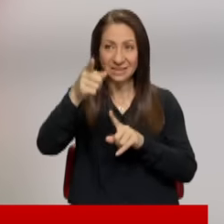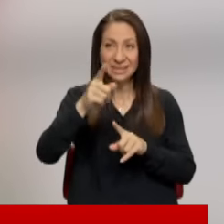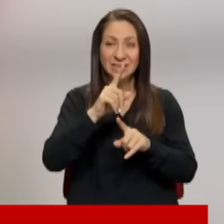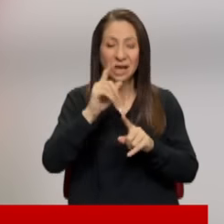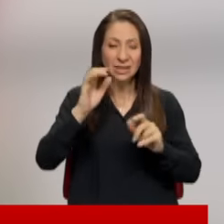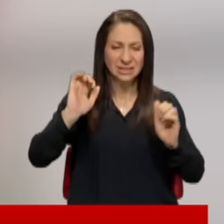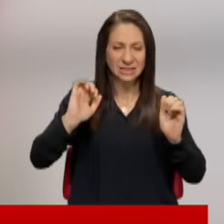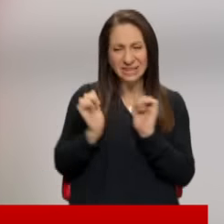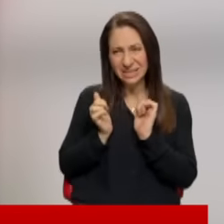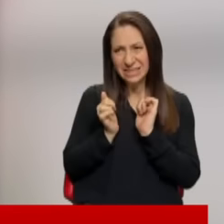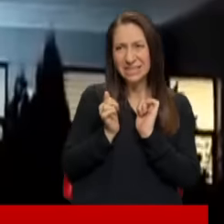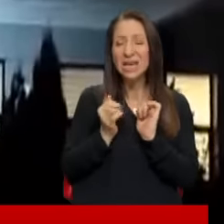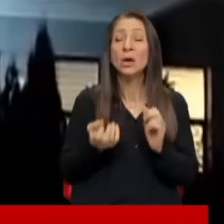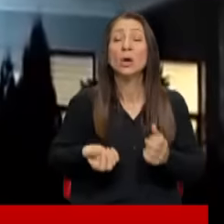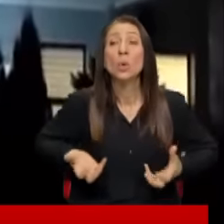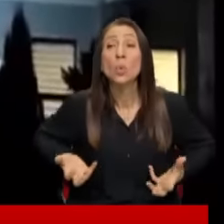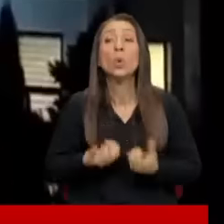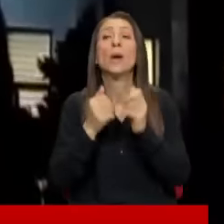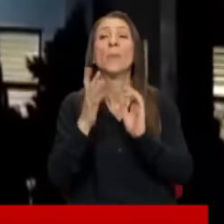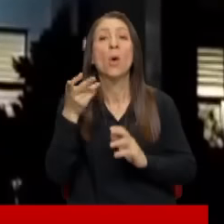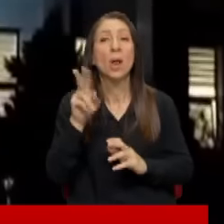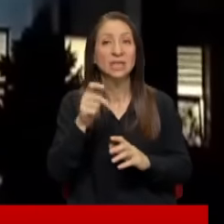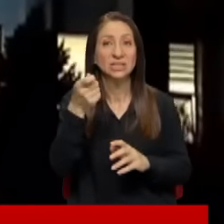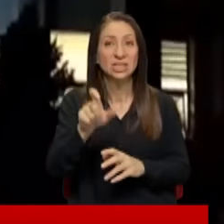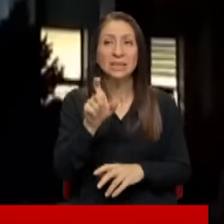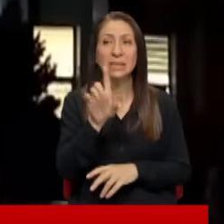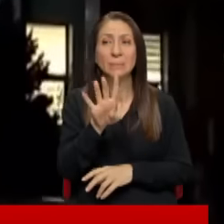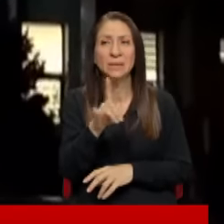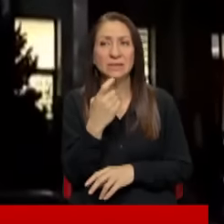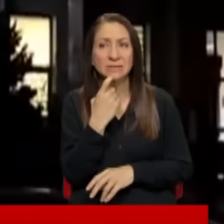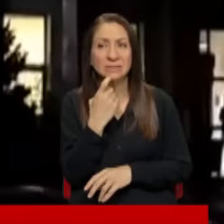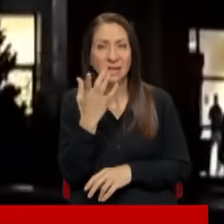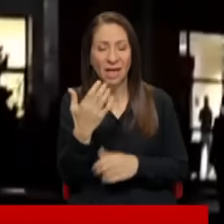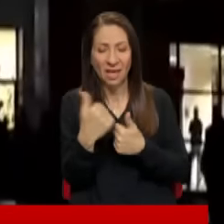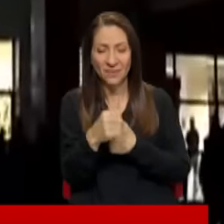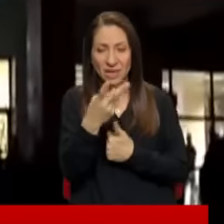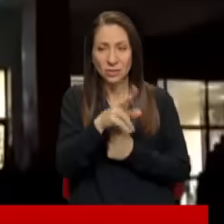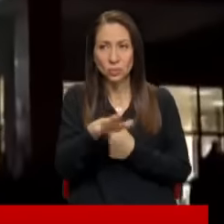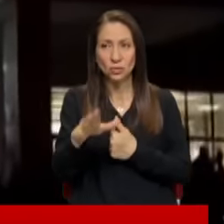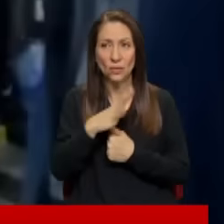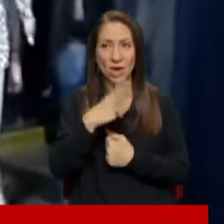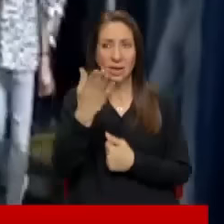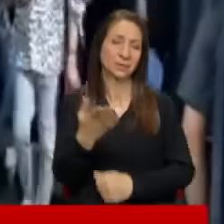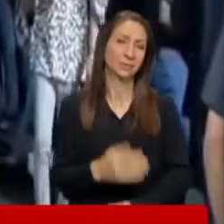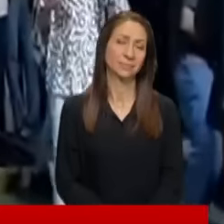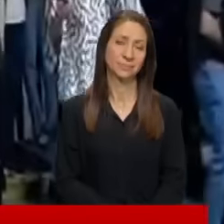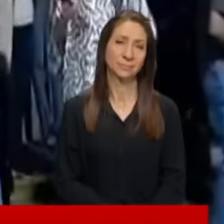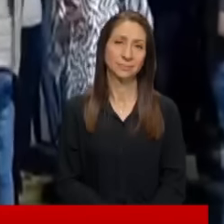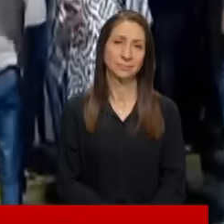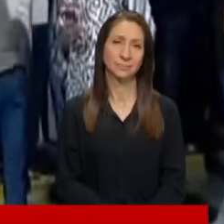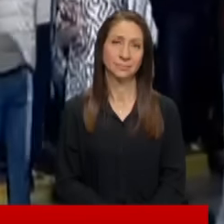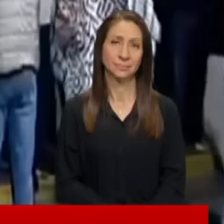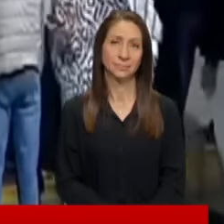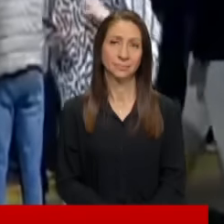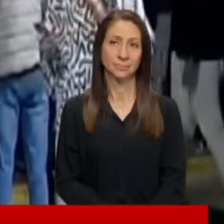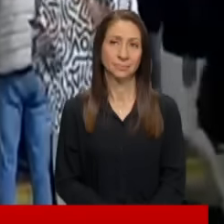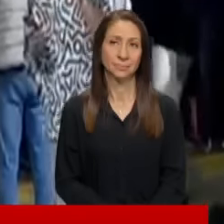tambura sıkıştı, kurtarılamadı. Yaşamını yitiren işçi 41 yaşındaydı. Evli ve iki çocuk babasıydı.